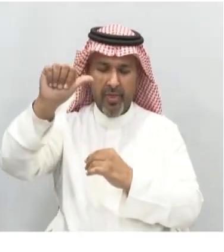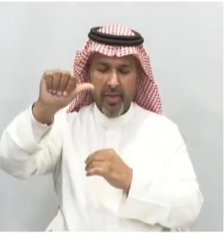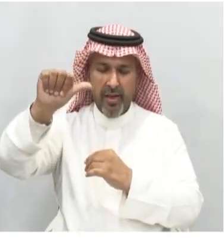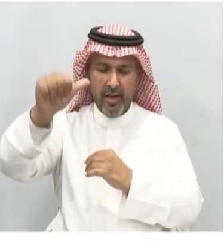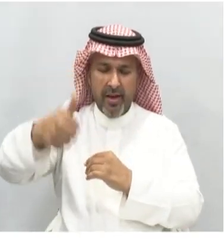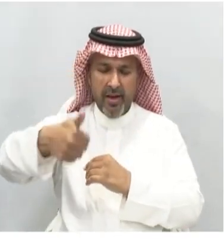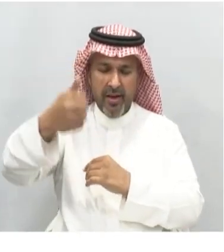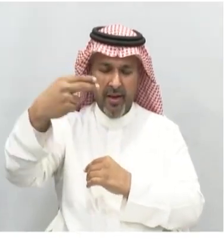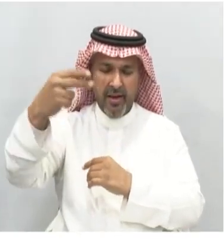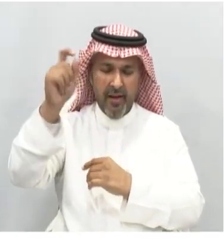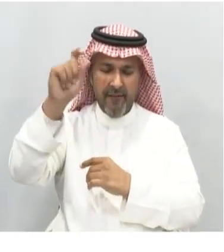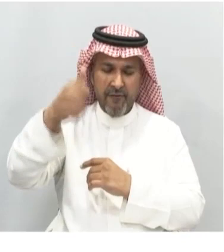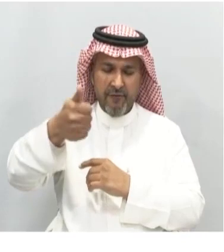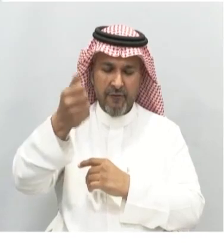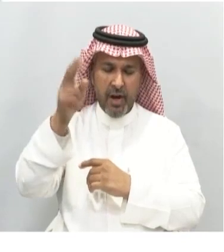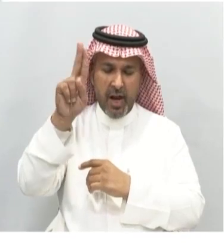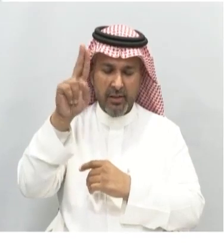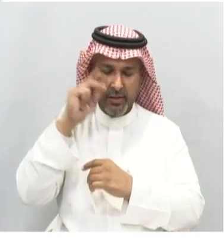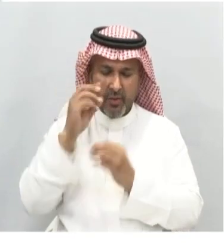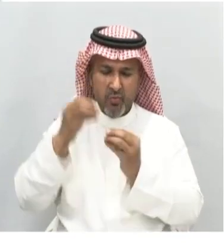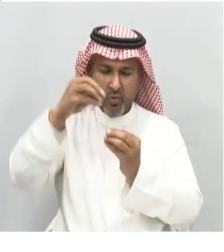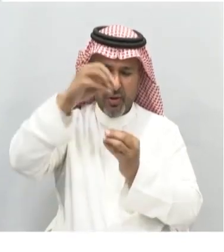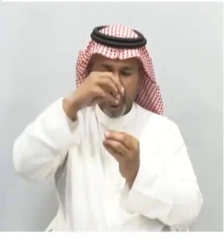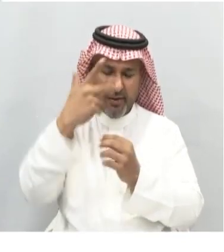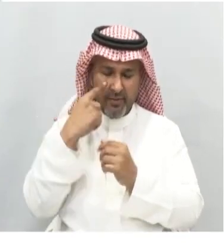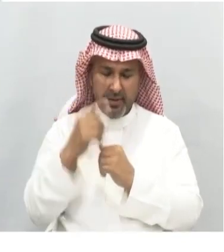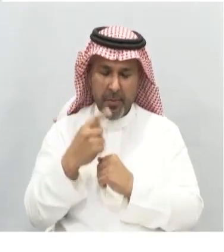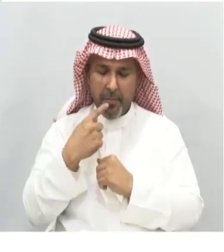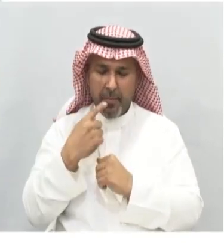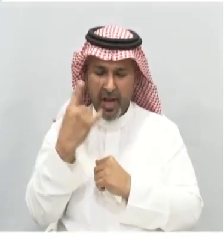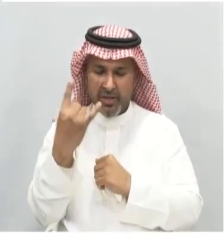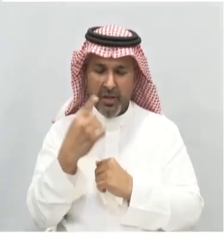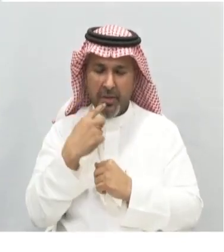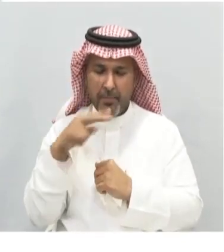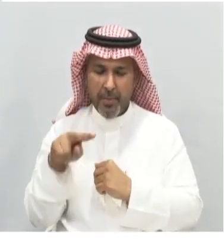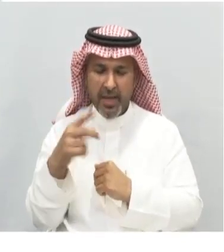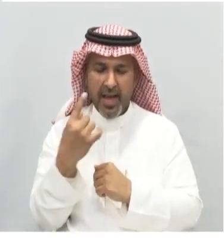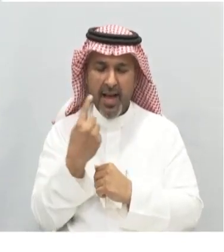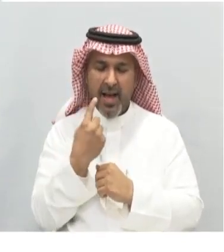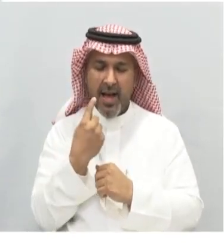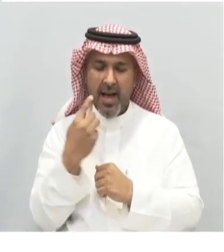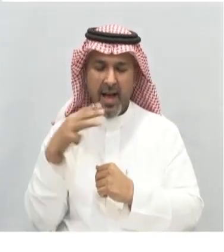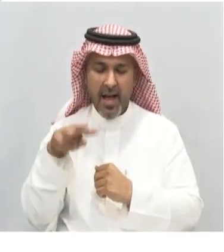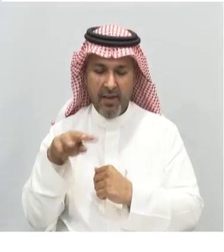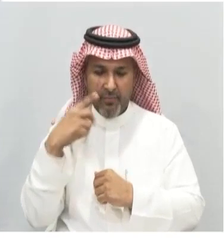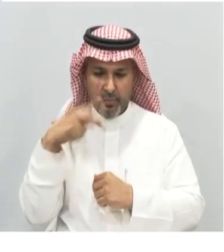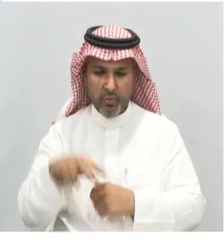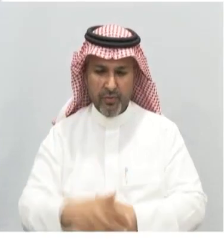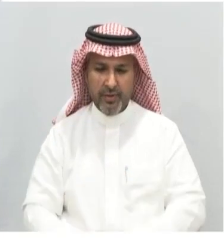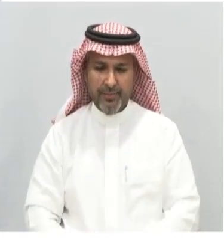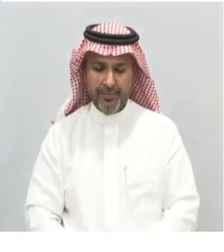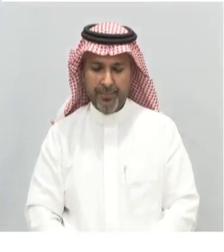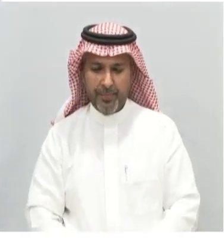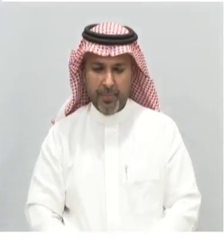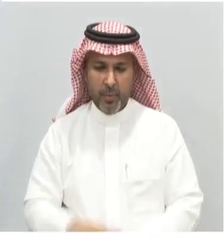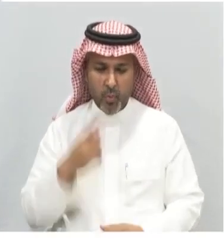والانماط في القسمه ذهنيا اذا بعد ما تعرفنا على فكره الدرس لدينا هذا الاستعداد حديقه